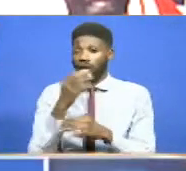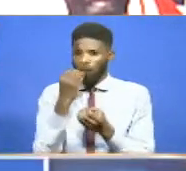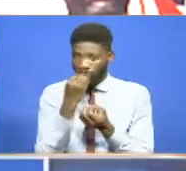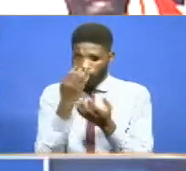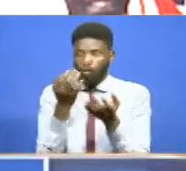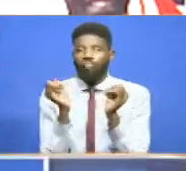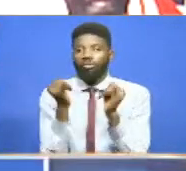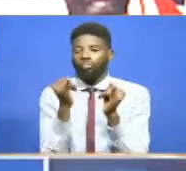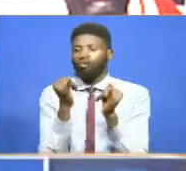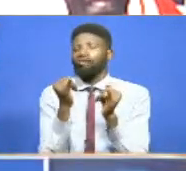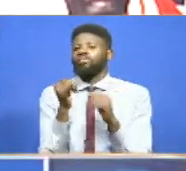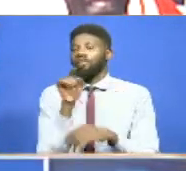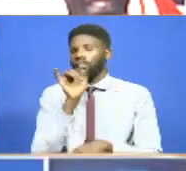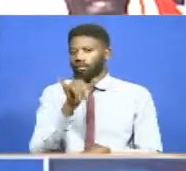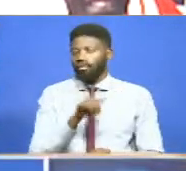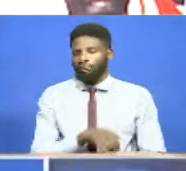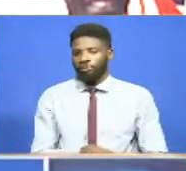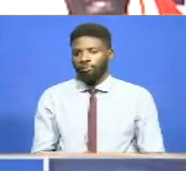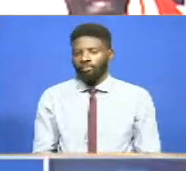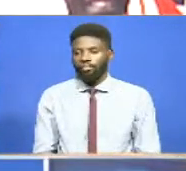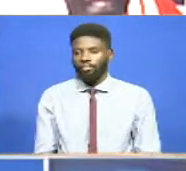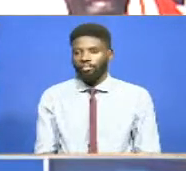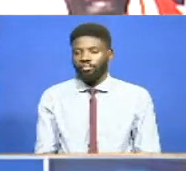taarifa hiyo.